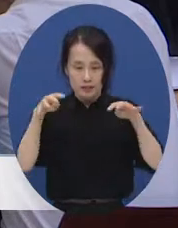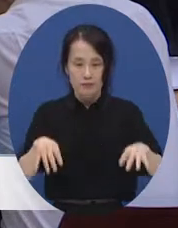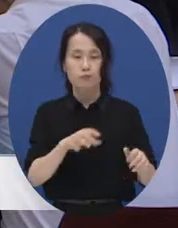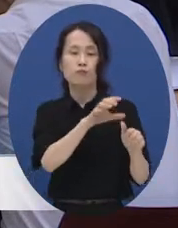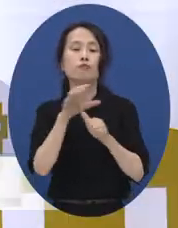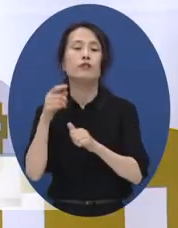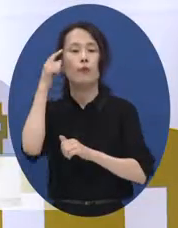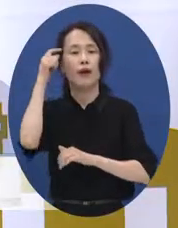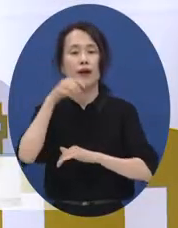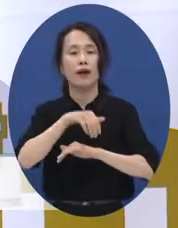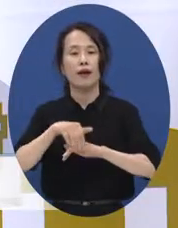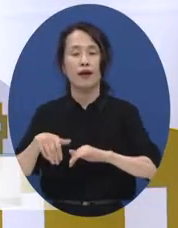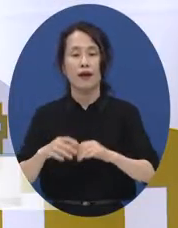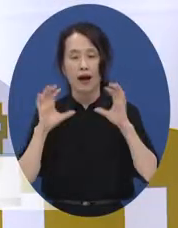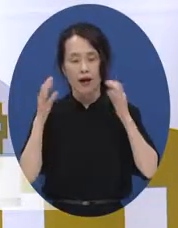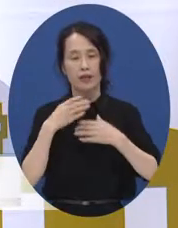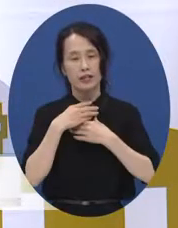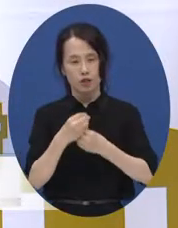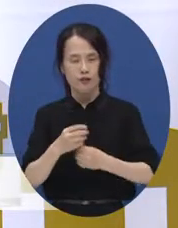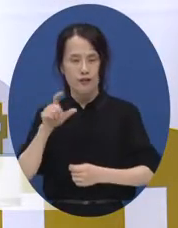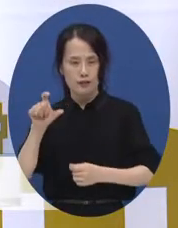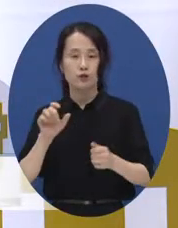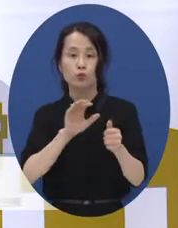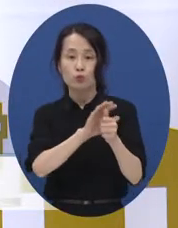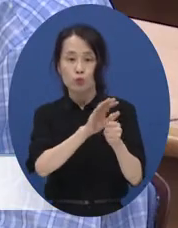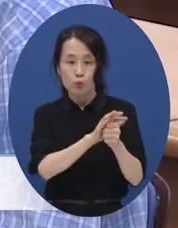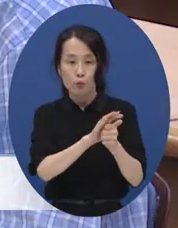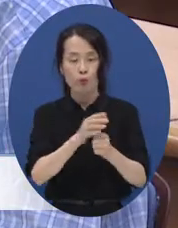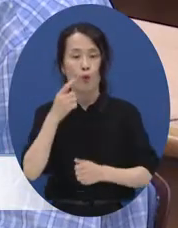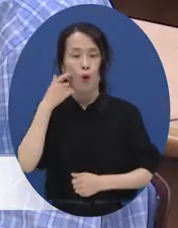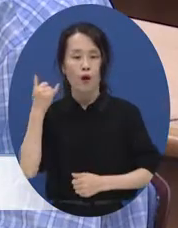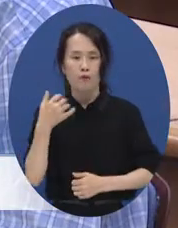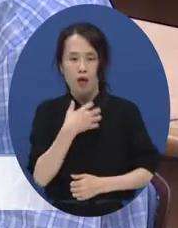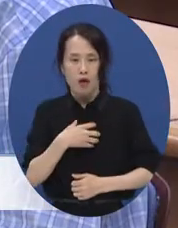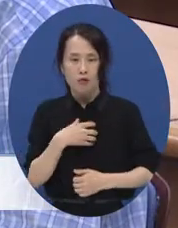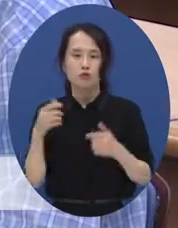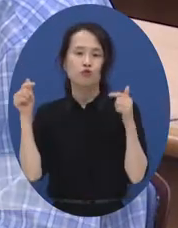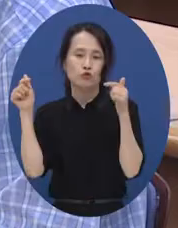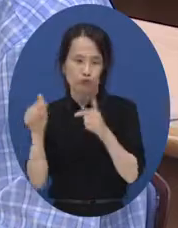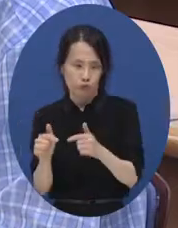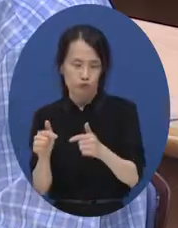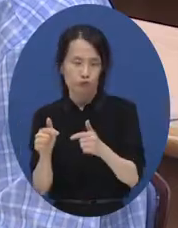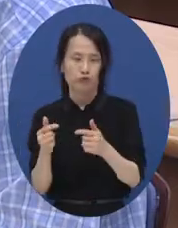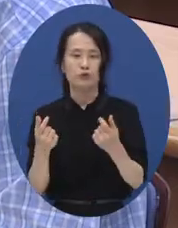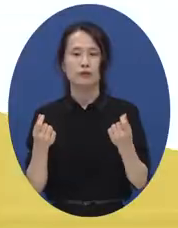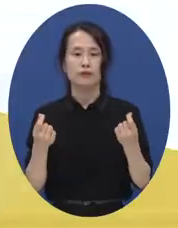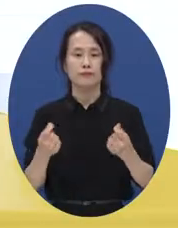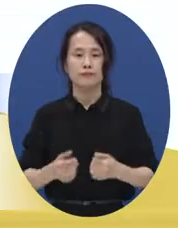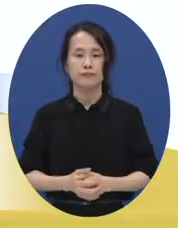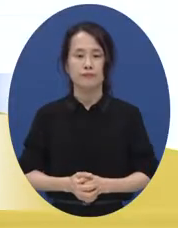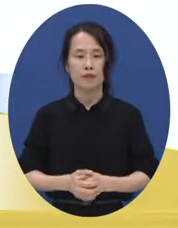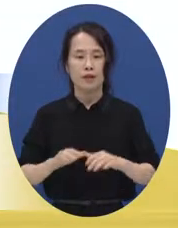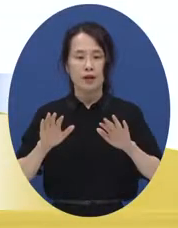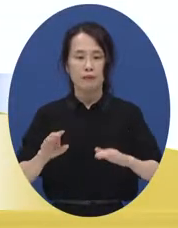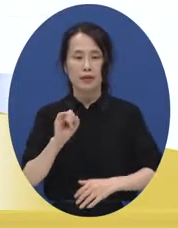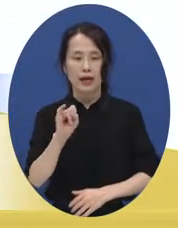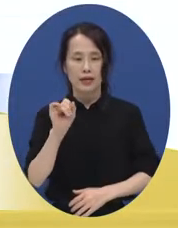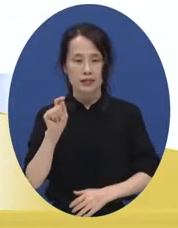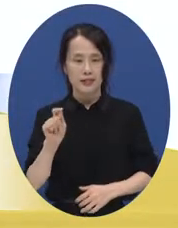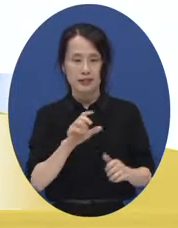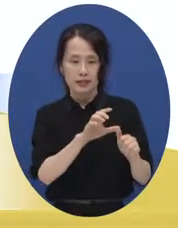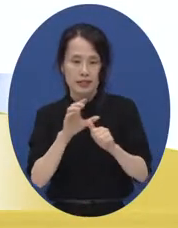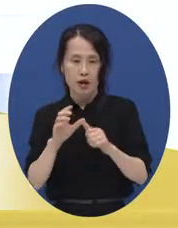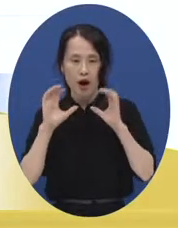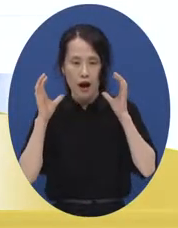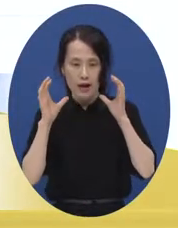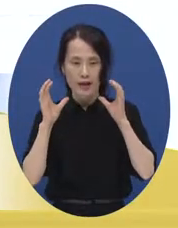했습니다. 아이들의 안전을 강화하고 학부모들의 걱정을 덜어주겠다는 겁니다. 이번 IT 활용 영유아 보육